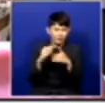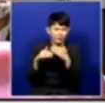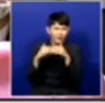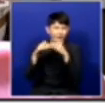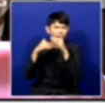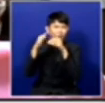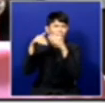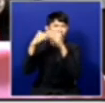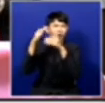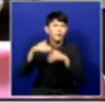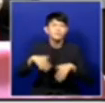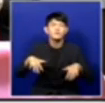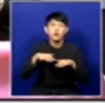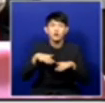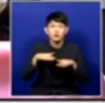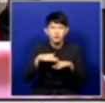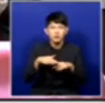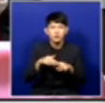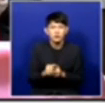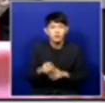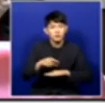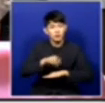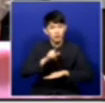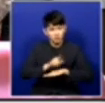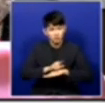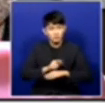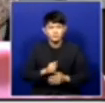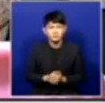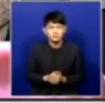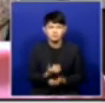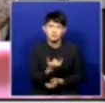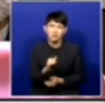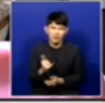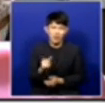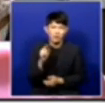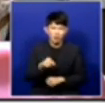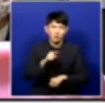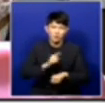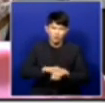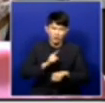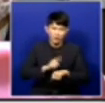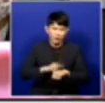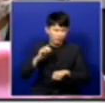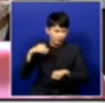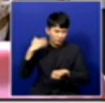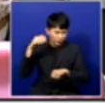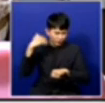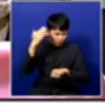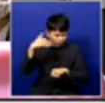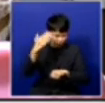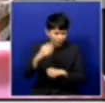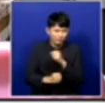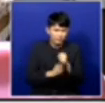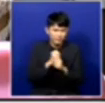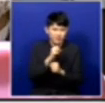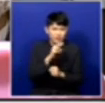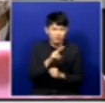เข้าสู่ภาวะปกติท่านประธานครับอาจจะต้องใช้เวลาจากนี้ไปจนถึงปลายปี